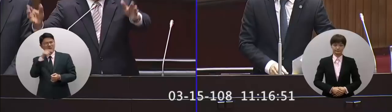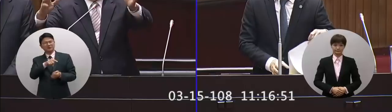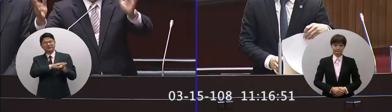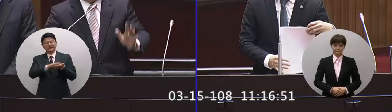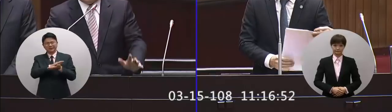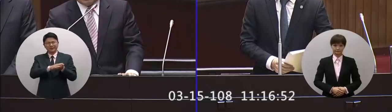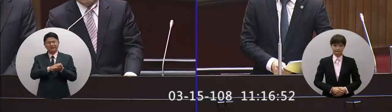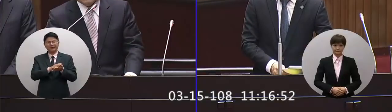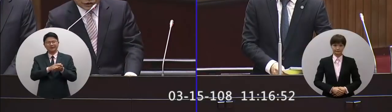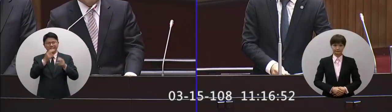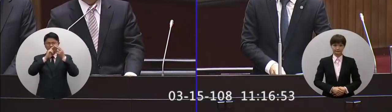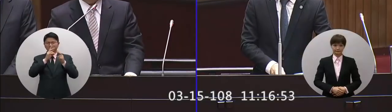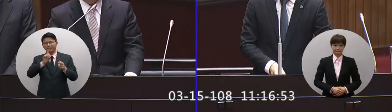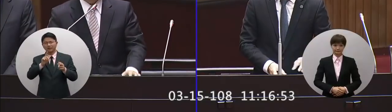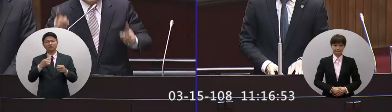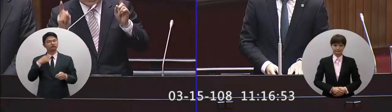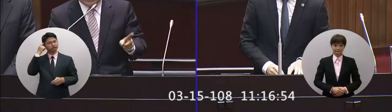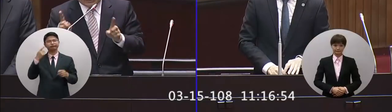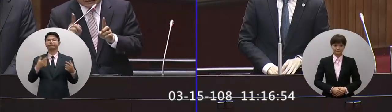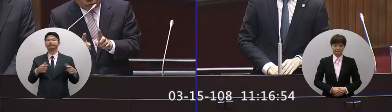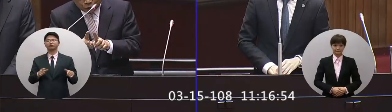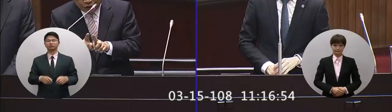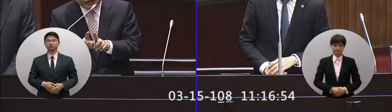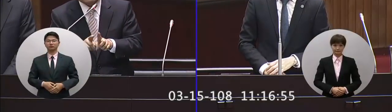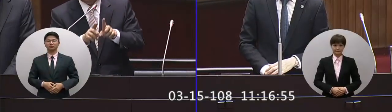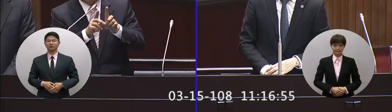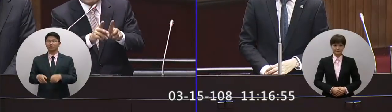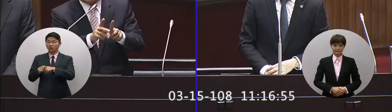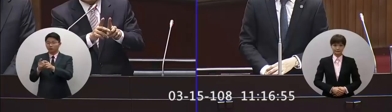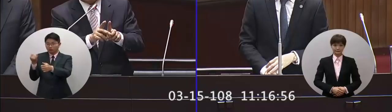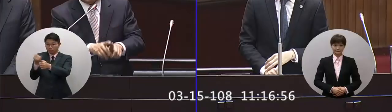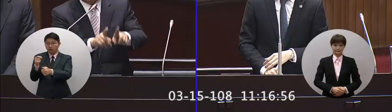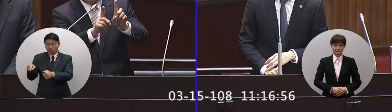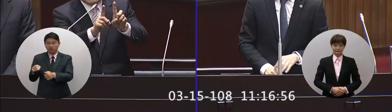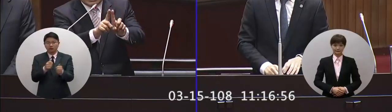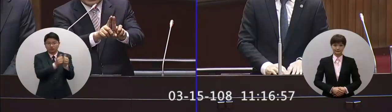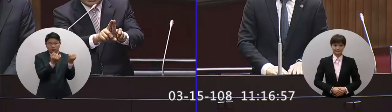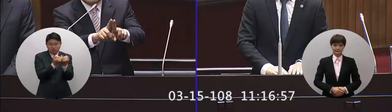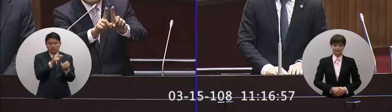啊，迄个乱创，其实唔是，伊甲异性婚姻完